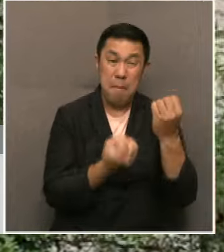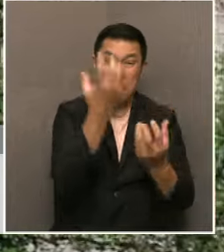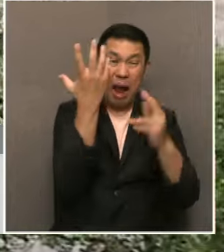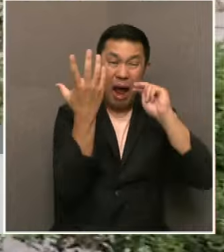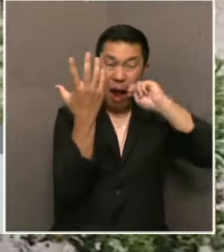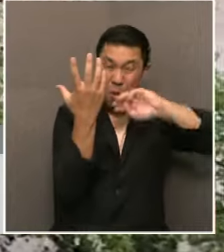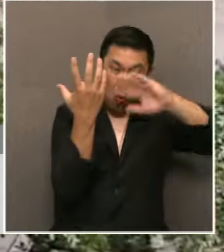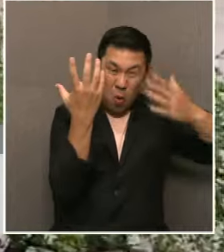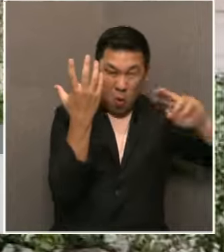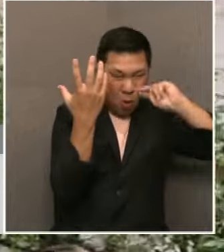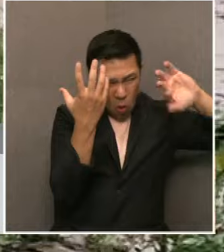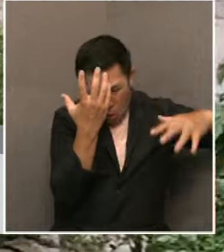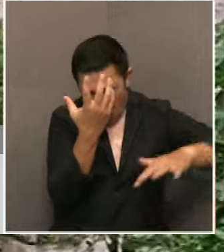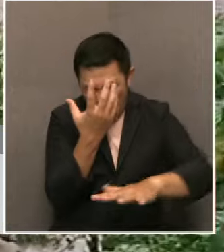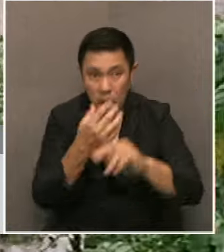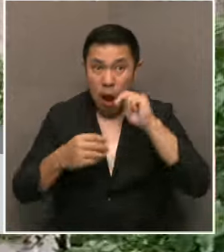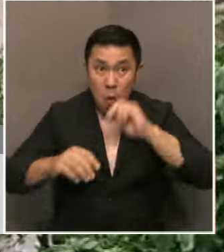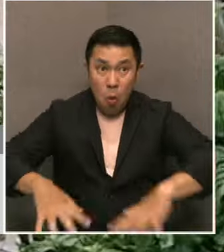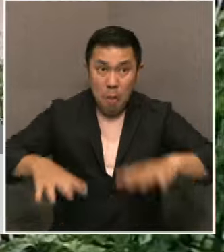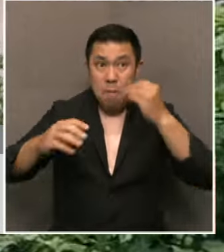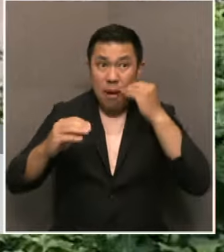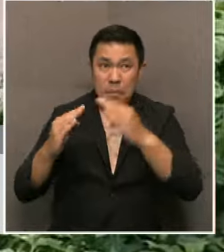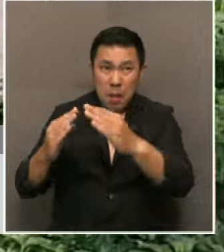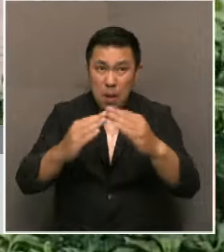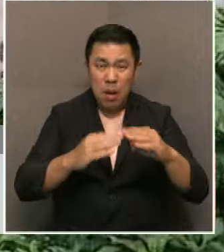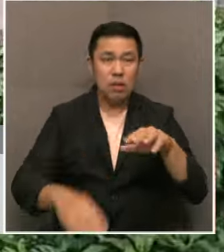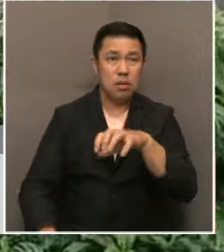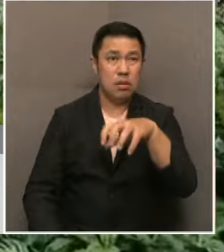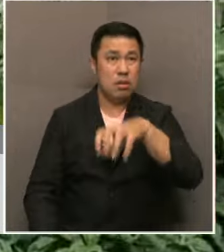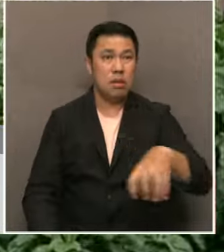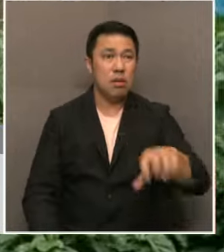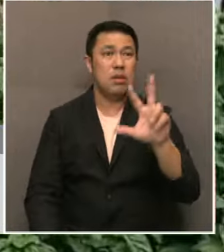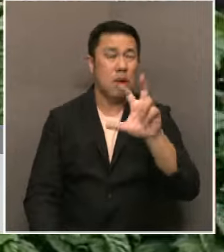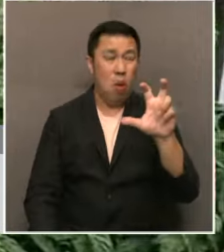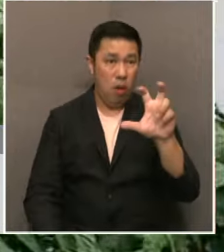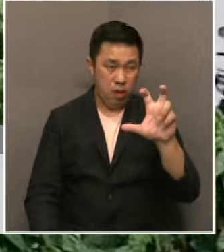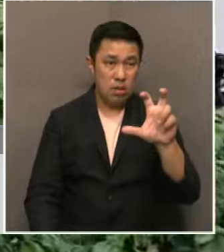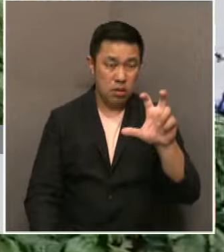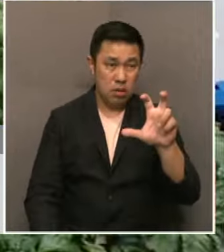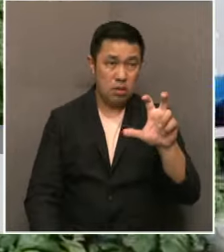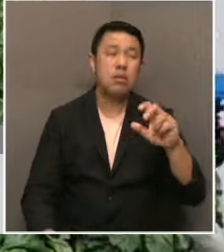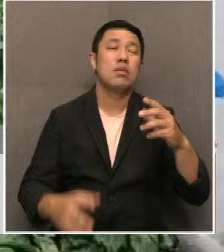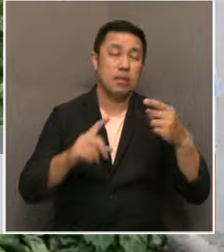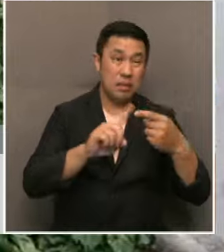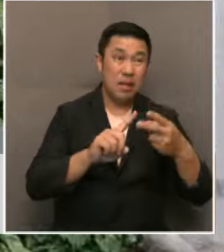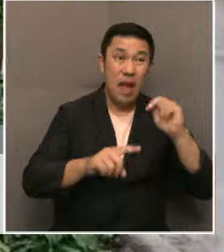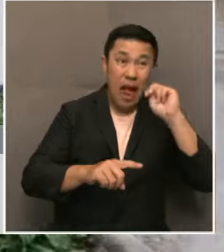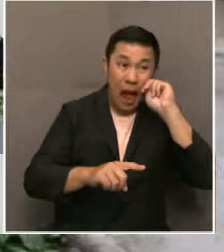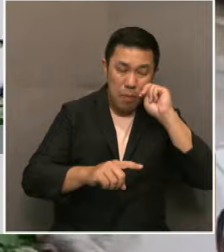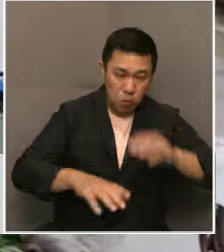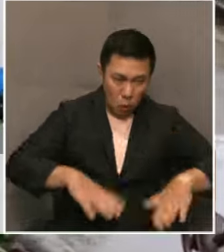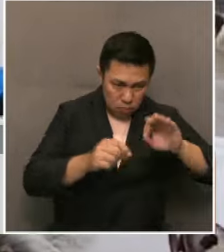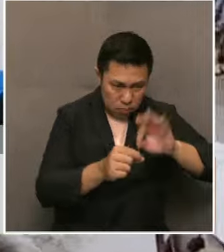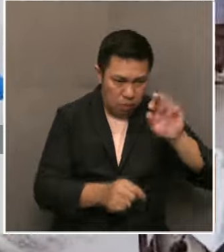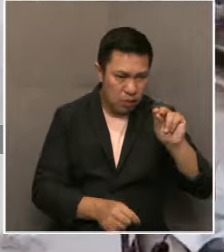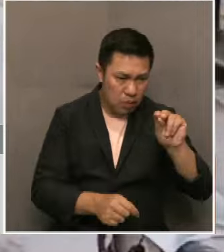กว่า300หลังคาเรือนระดับน้ำท่วมสูง30เซนติเมตรไปจนถึง1เมตรและยังไม่มีแนวโน้มว่าจะลดล